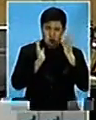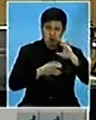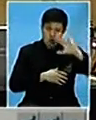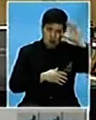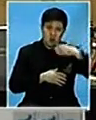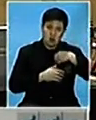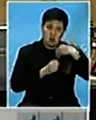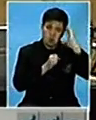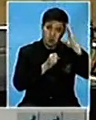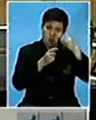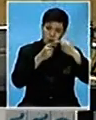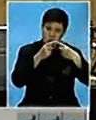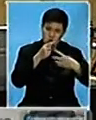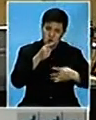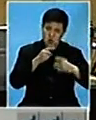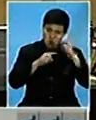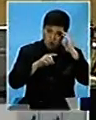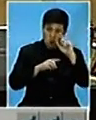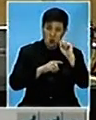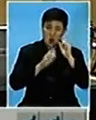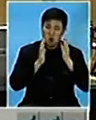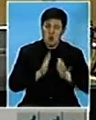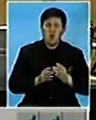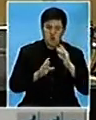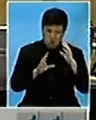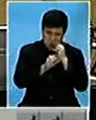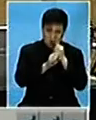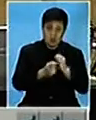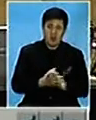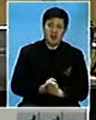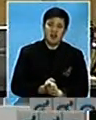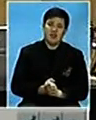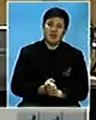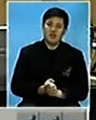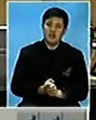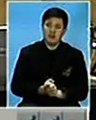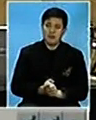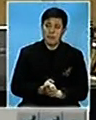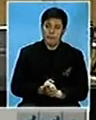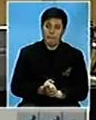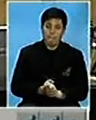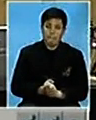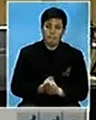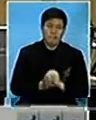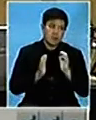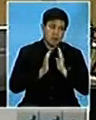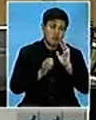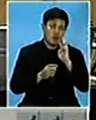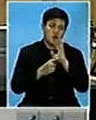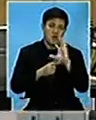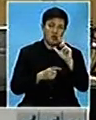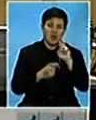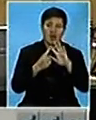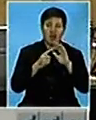จะอภิปรายประมาณเกือบ20ท่านนะครับต้องสรุปแล้วครับ คุณท่านวชระเพชรทองครับที่ไม่ประ